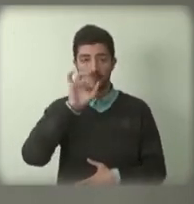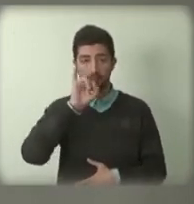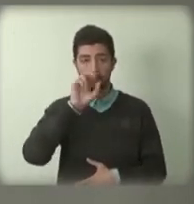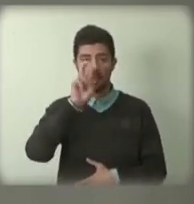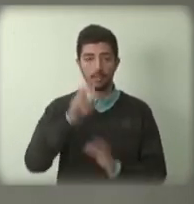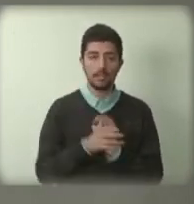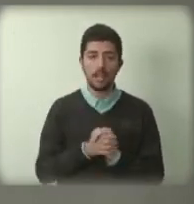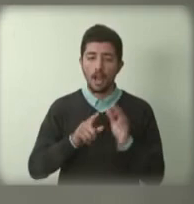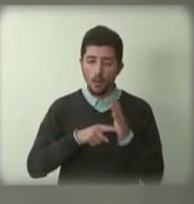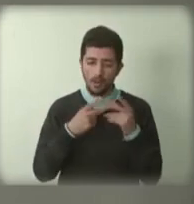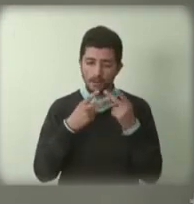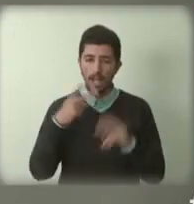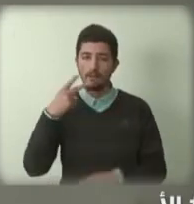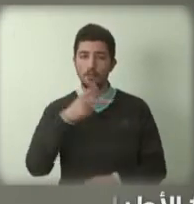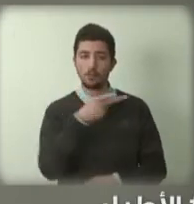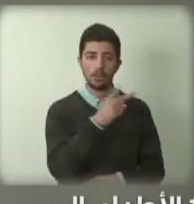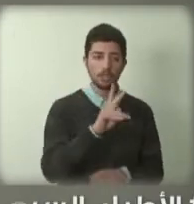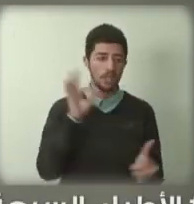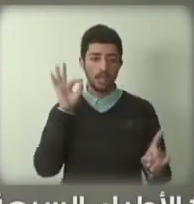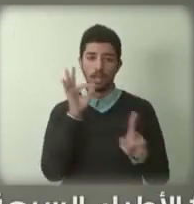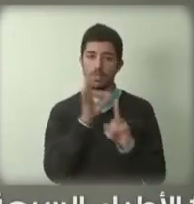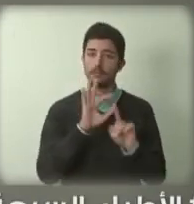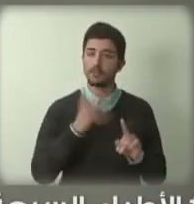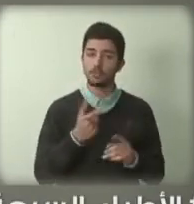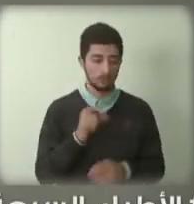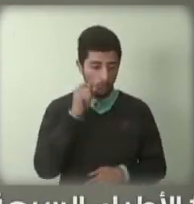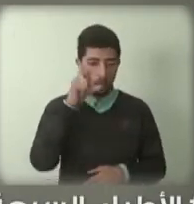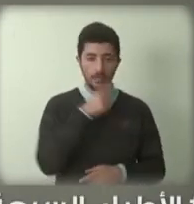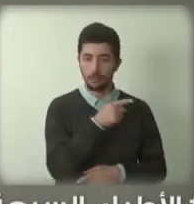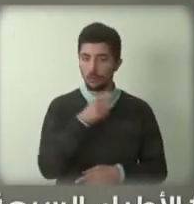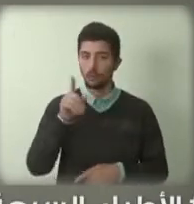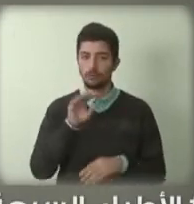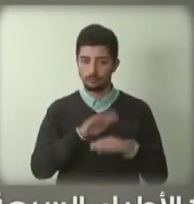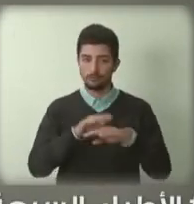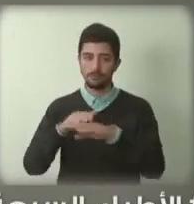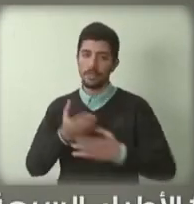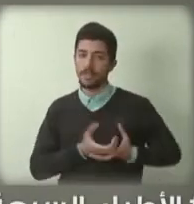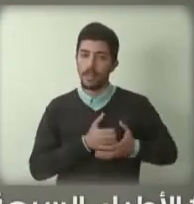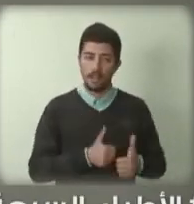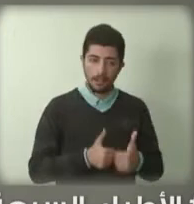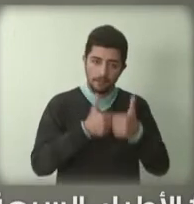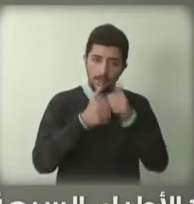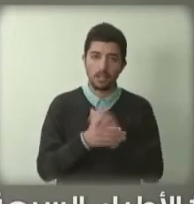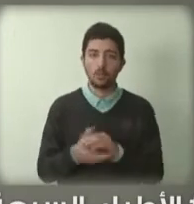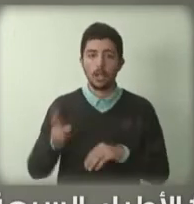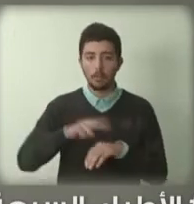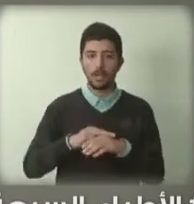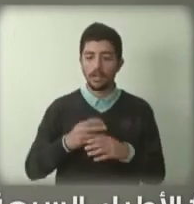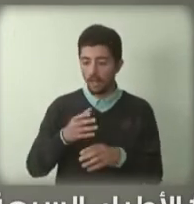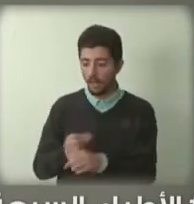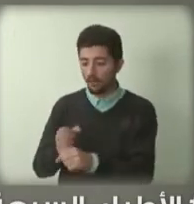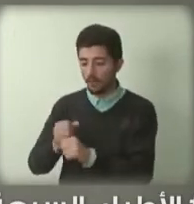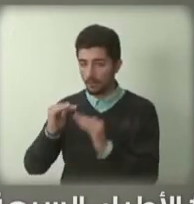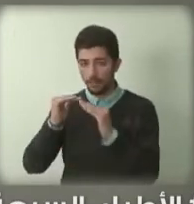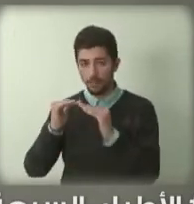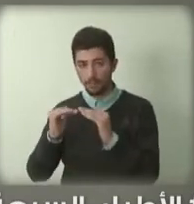أطلق في ديسمبر من عام 2012، والهدف الأساسي منه رفع نسبة الوعي بأهمية الرضاعة الطبيعية وبالتالي خفض نسبة الوفيات